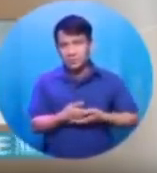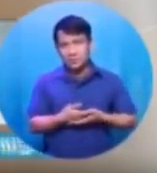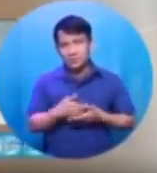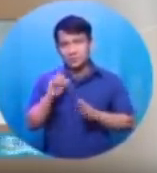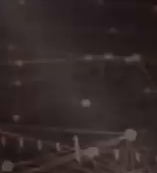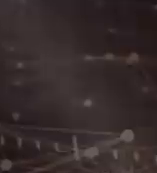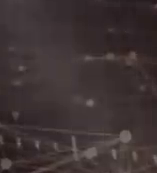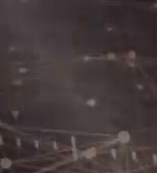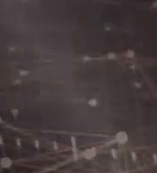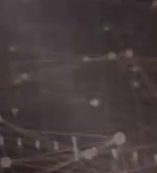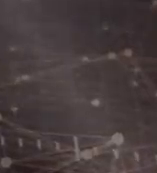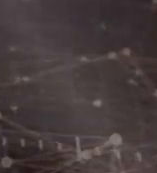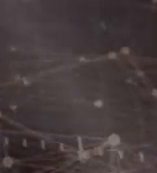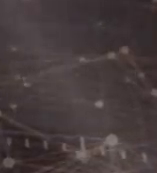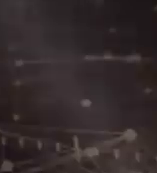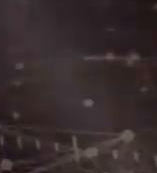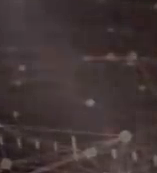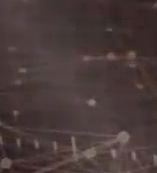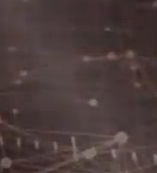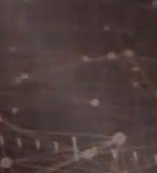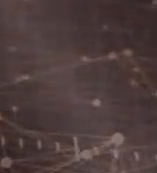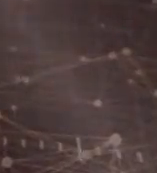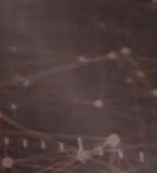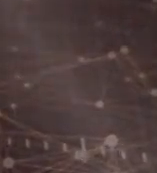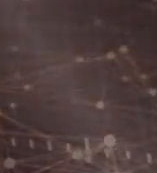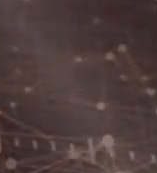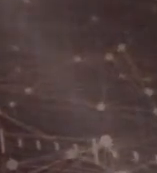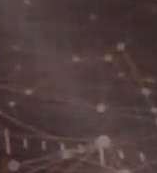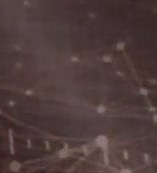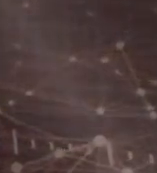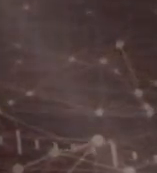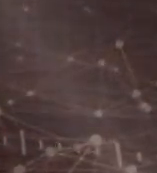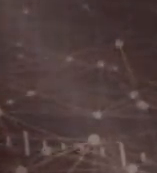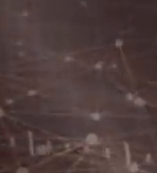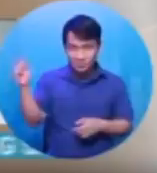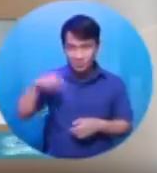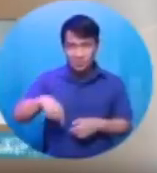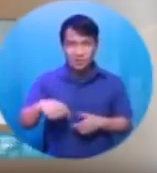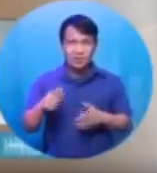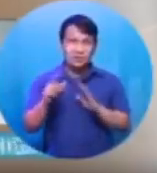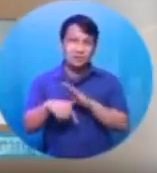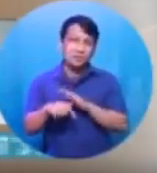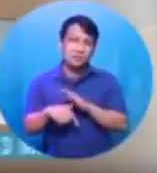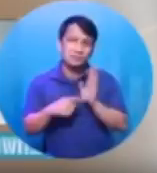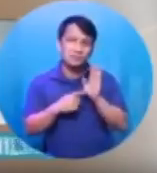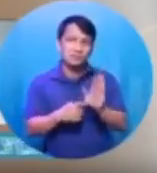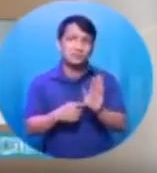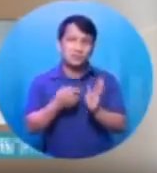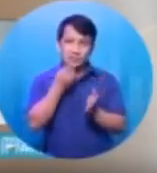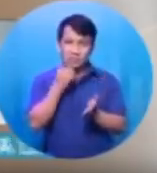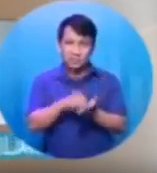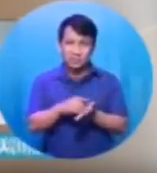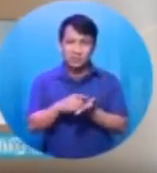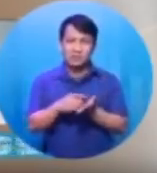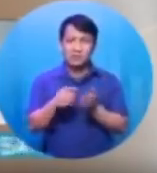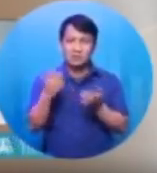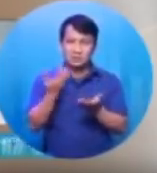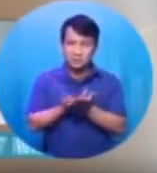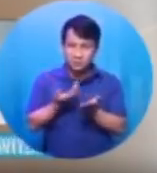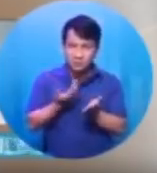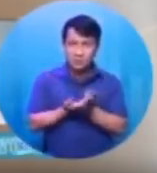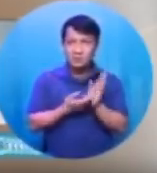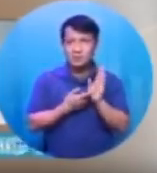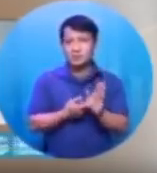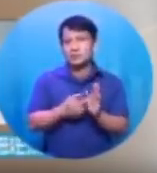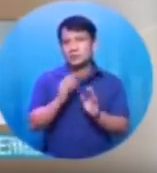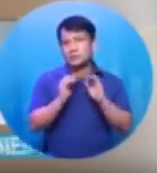na yung mga rider, yung mga shih tzu. Saka na yun, sir, pagdating nyo na rito. Kasi magpapakita ang kayo ng mga dokumento, mga ebidensya, kung sino talagang